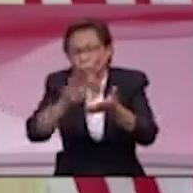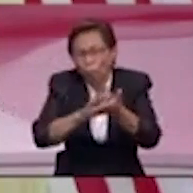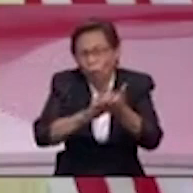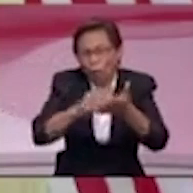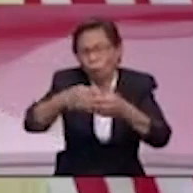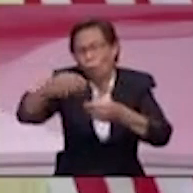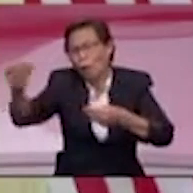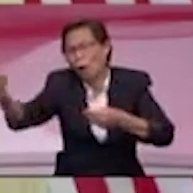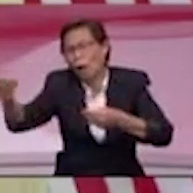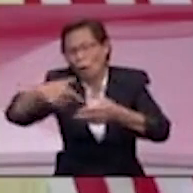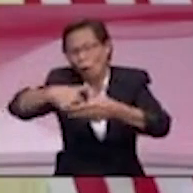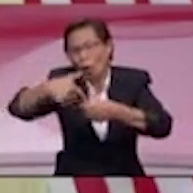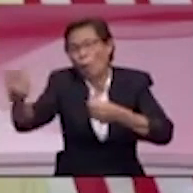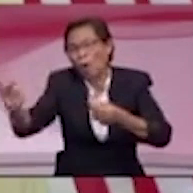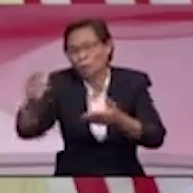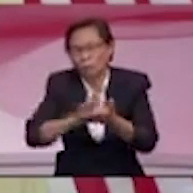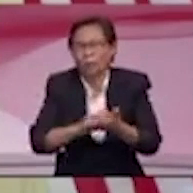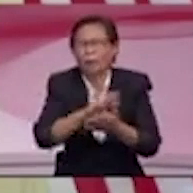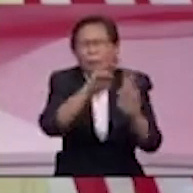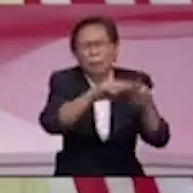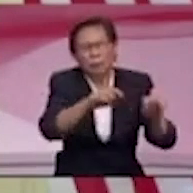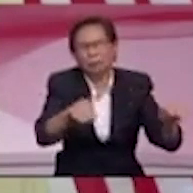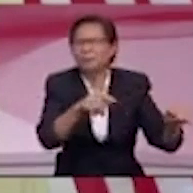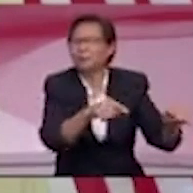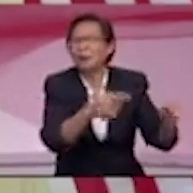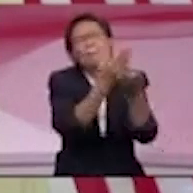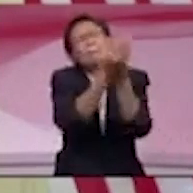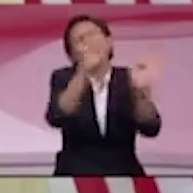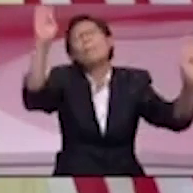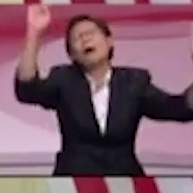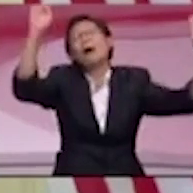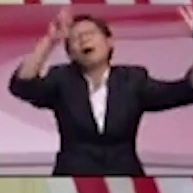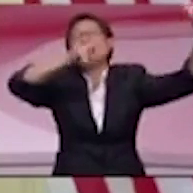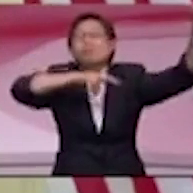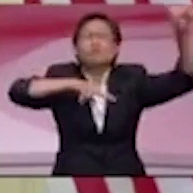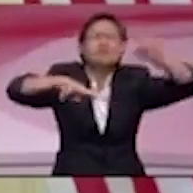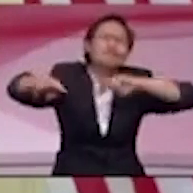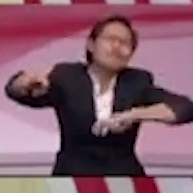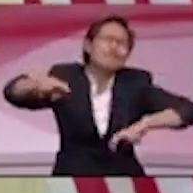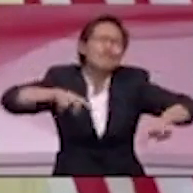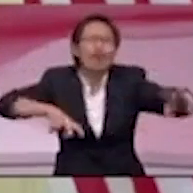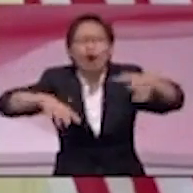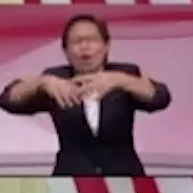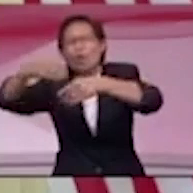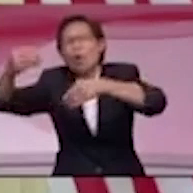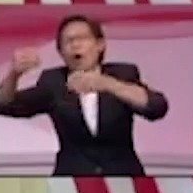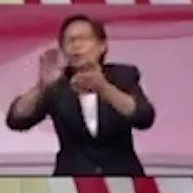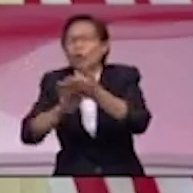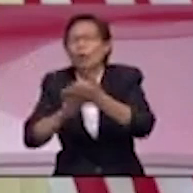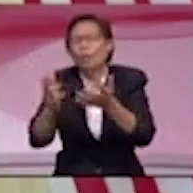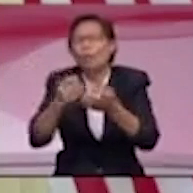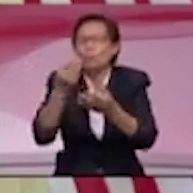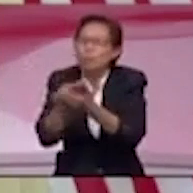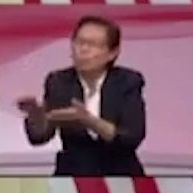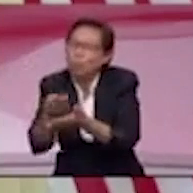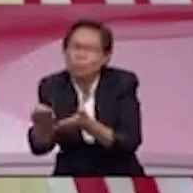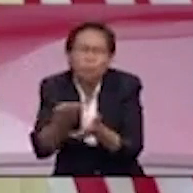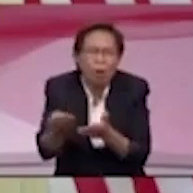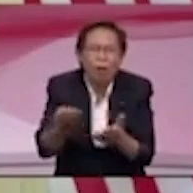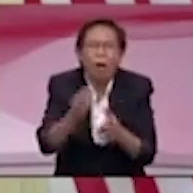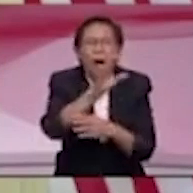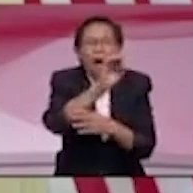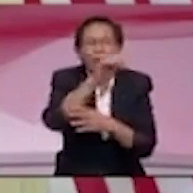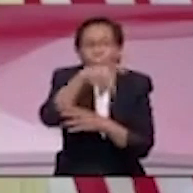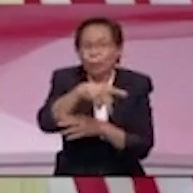mungkin ya pelajar-pelajar ini bebas apabila di luar sekolah nak pergi shopping dan sebagainya. SOP di dalam